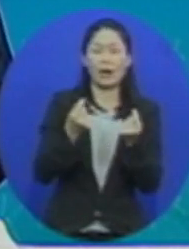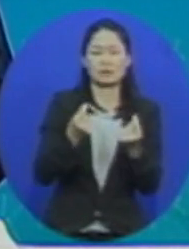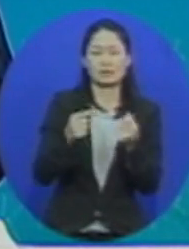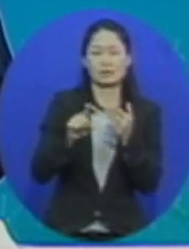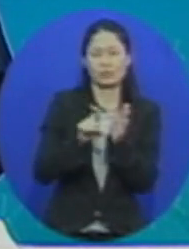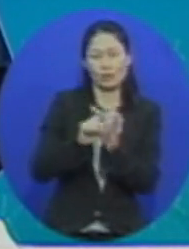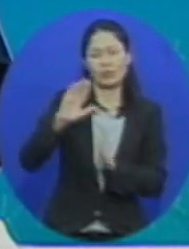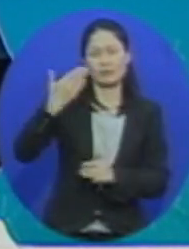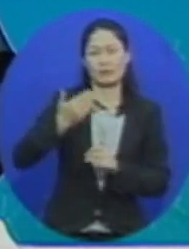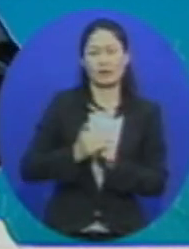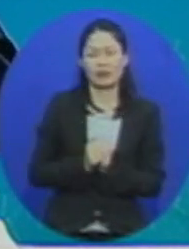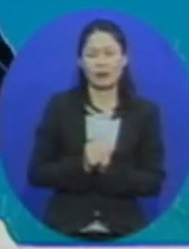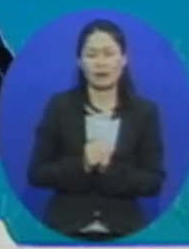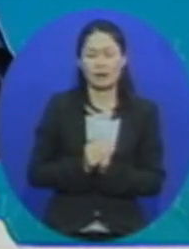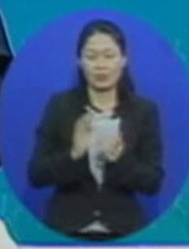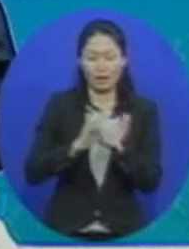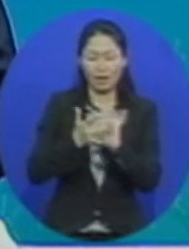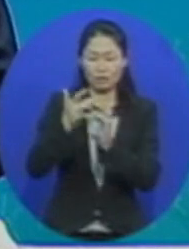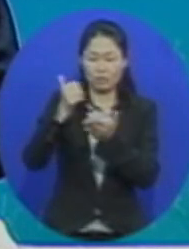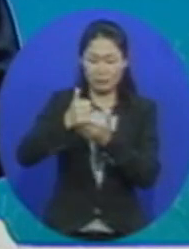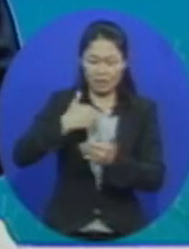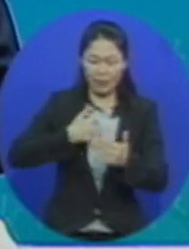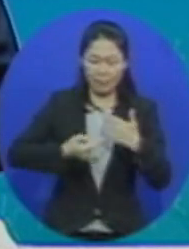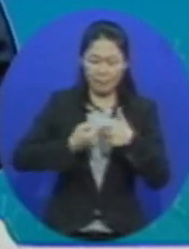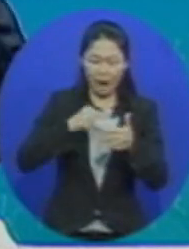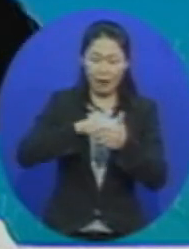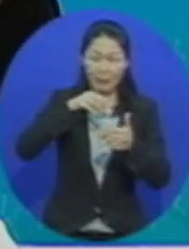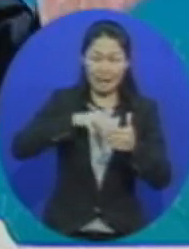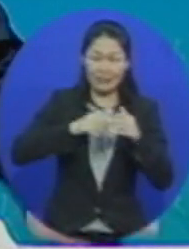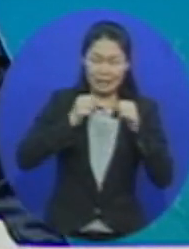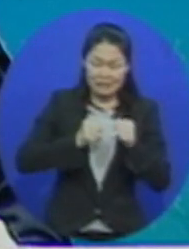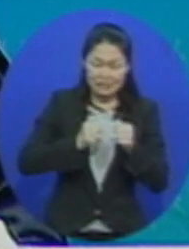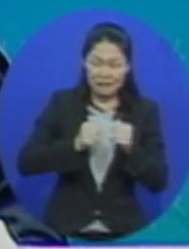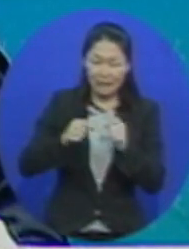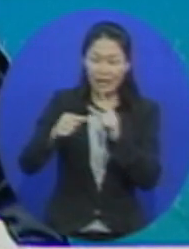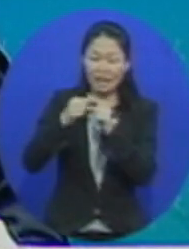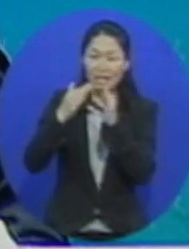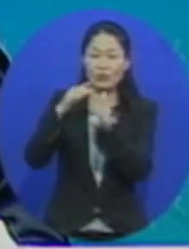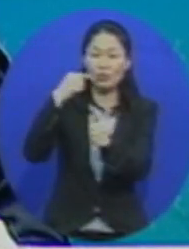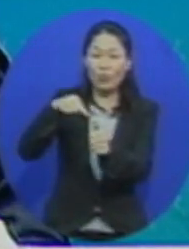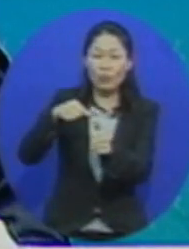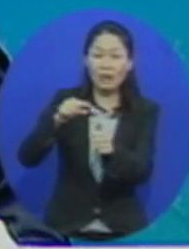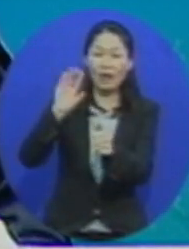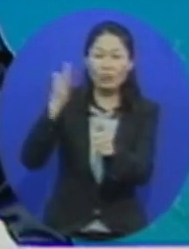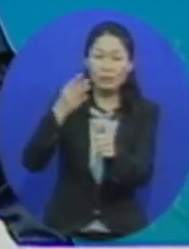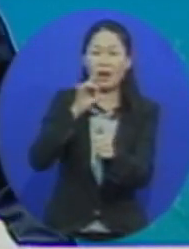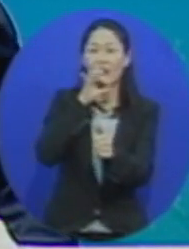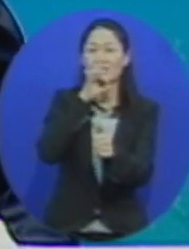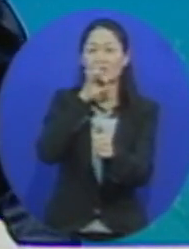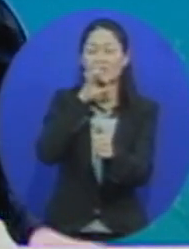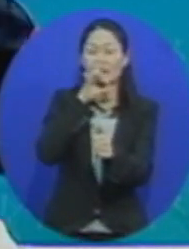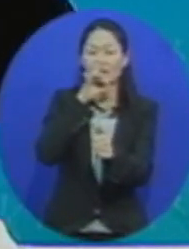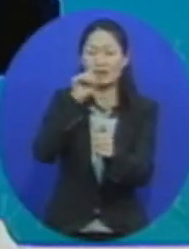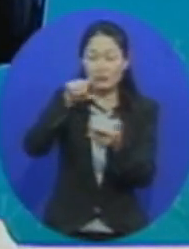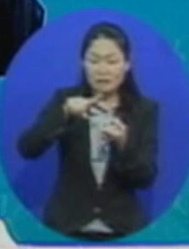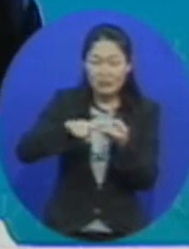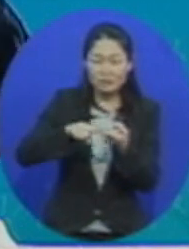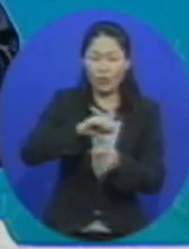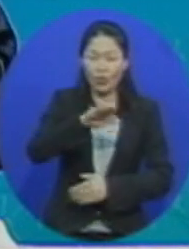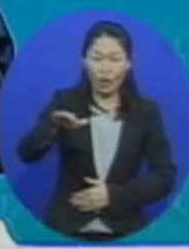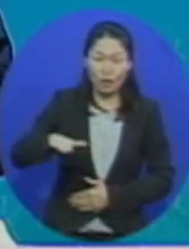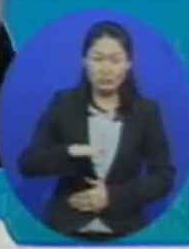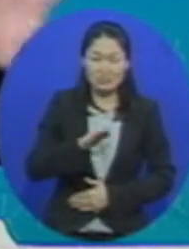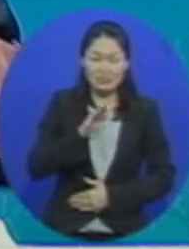한다는 겁니다 예수님이 내 마음 안에 계신 것이 교리가 되어서는 안돼요 그 점에 대해서 여러분이